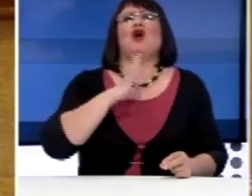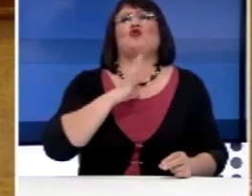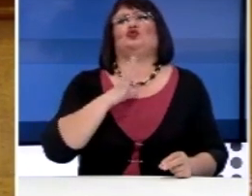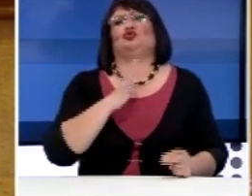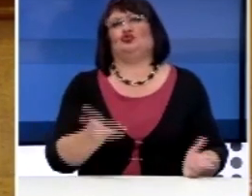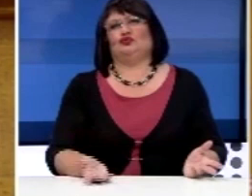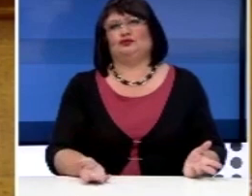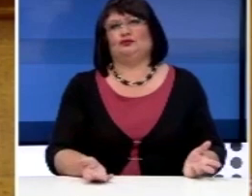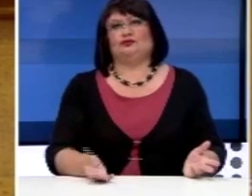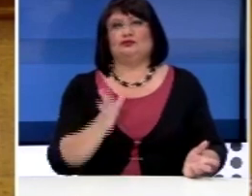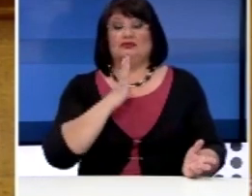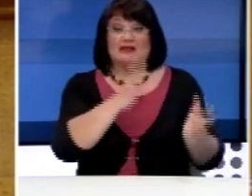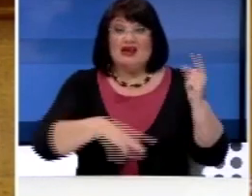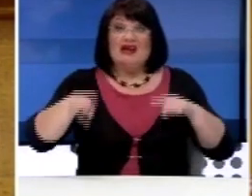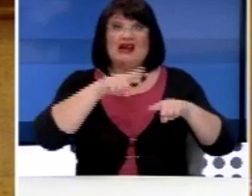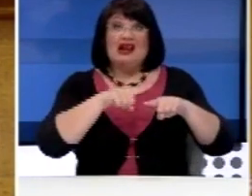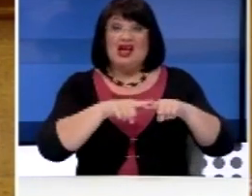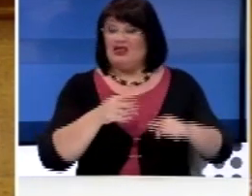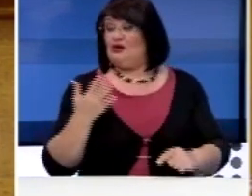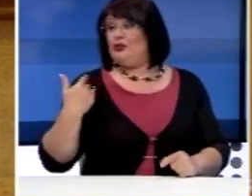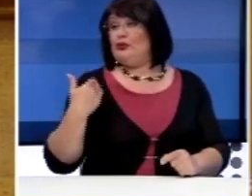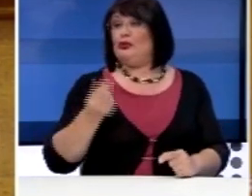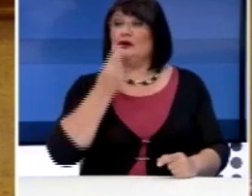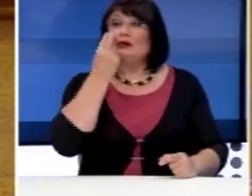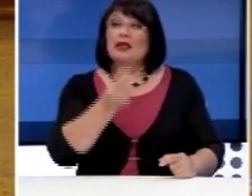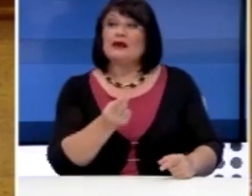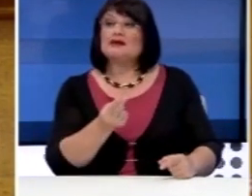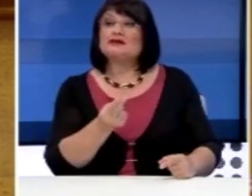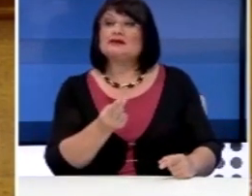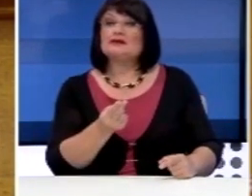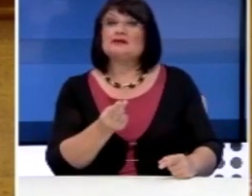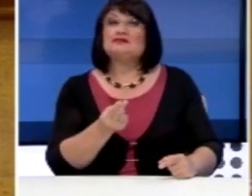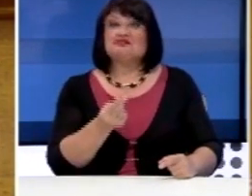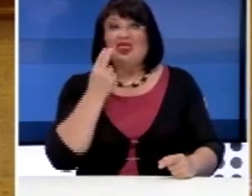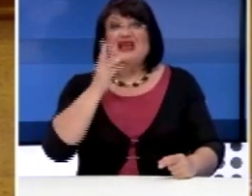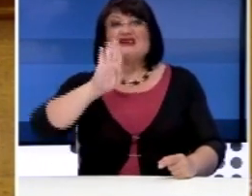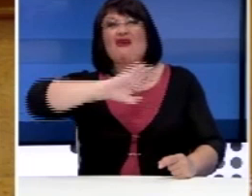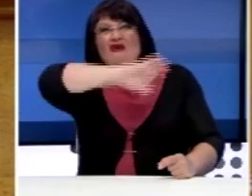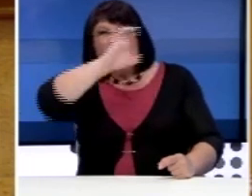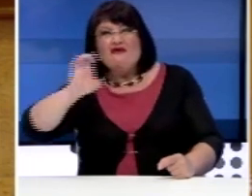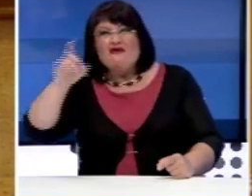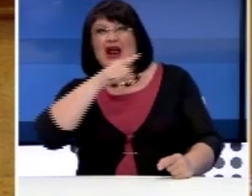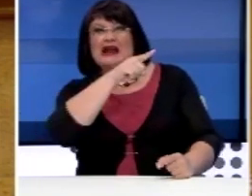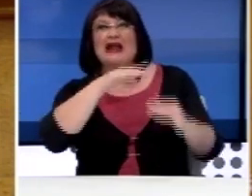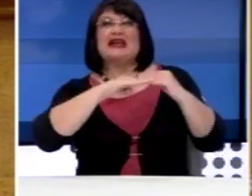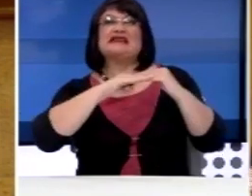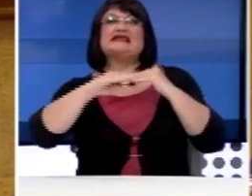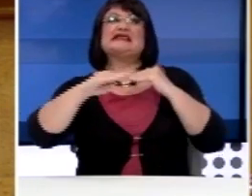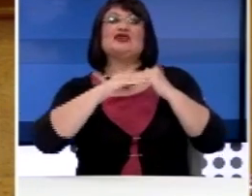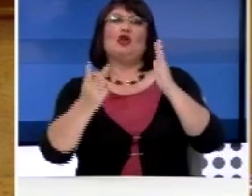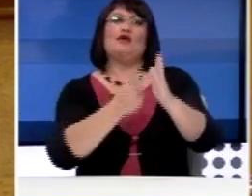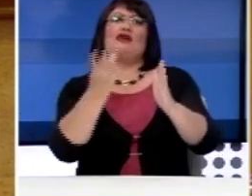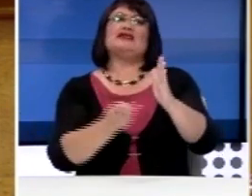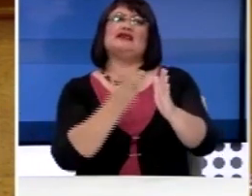μας δεν χρειάζεται να κοιτάξει μακριά. Μια ματιά να ρίξει στη γειτονιά μας στα Βαλκάνια θα δει πως τα σύνορα έχουν αλλάξει